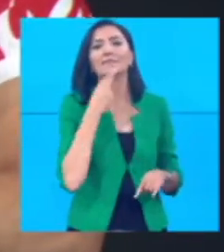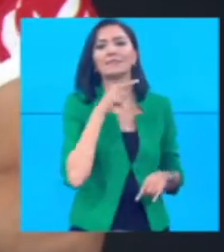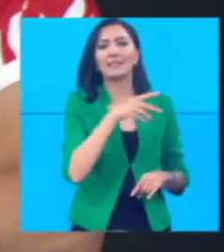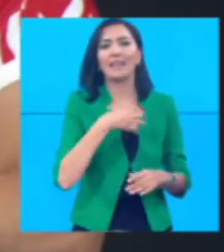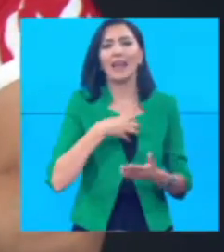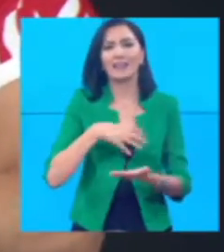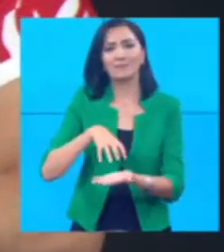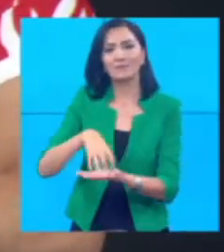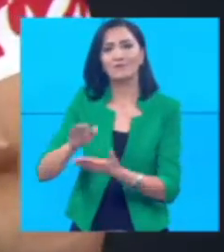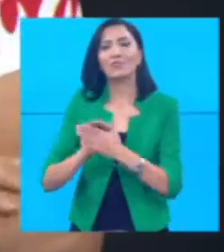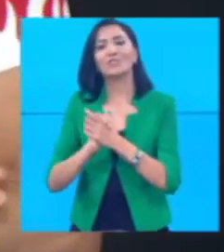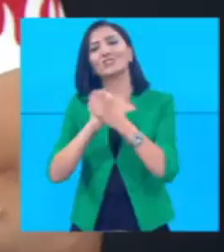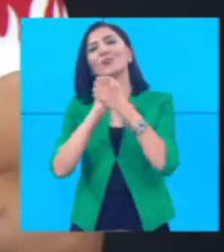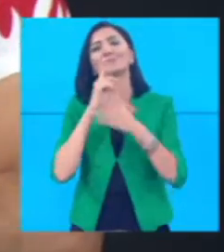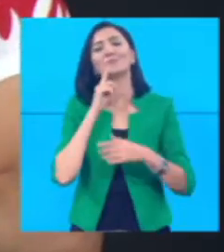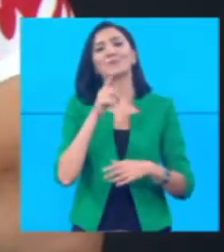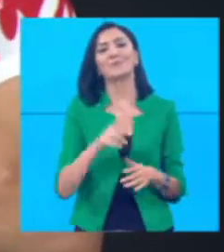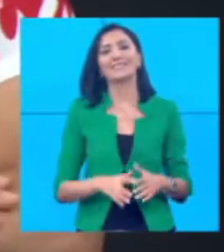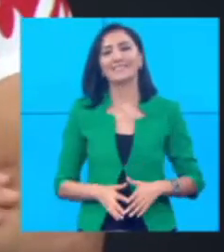Hamide kendi sınıfında, Zübeyde kendi sınıfında.